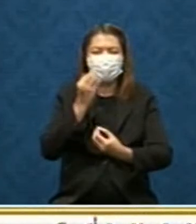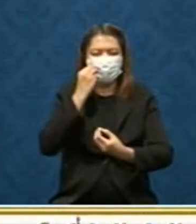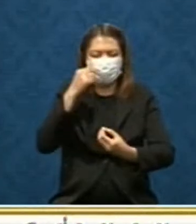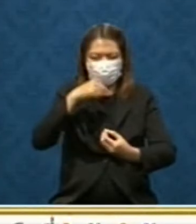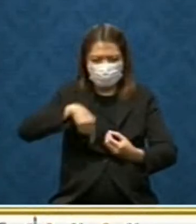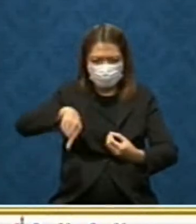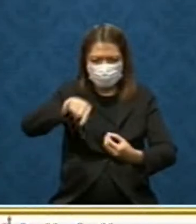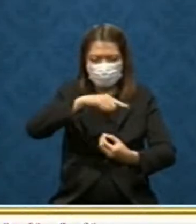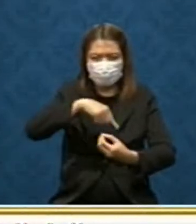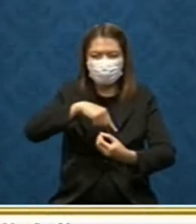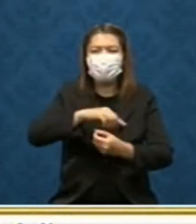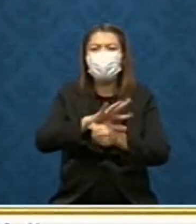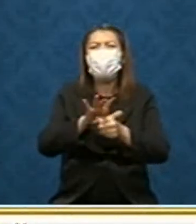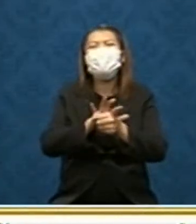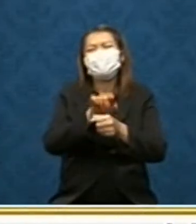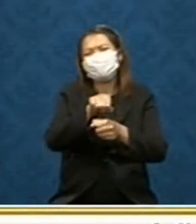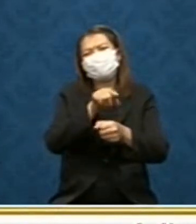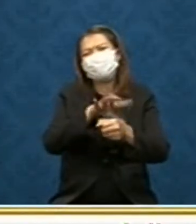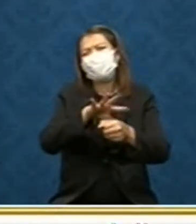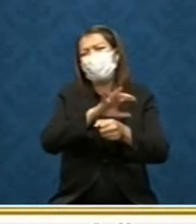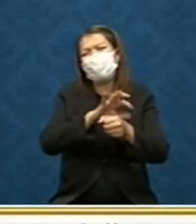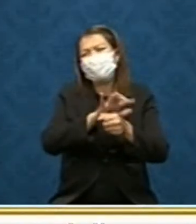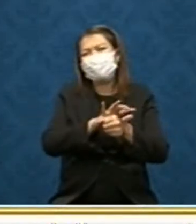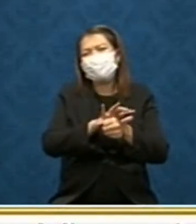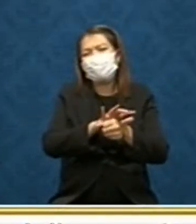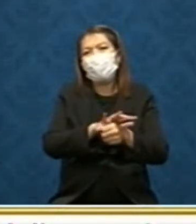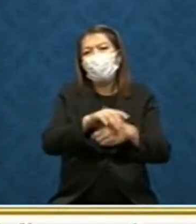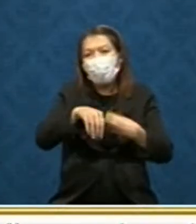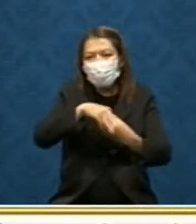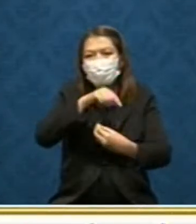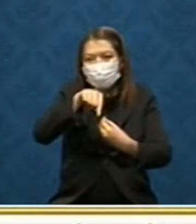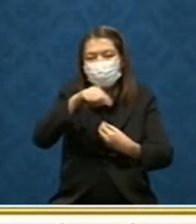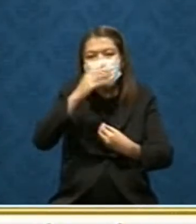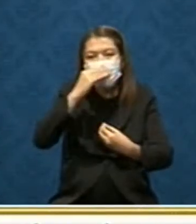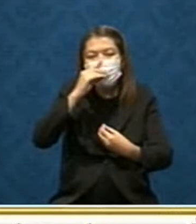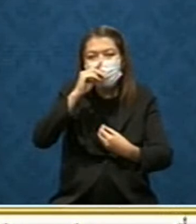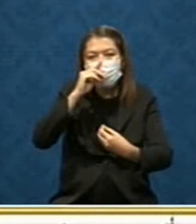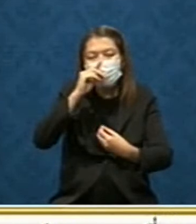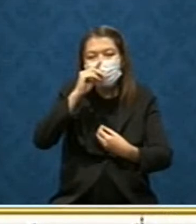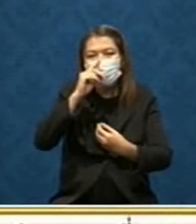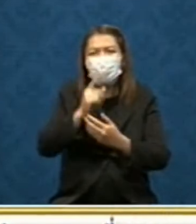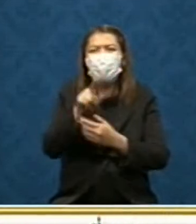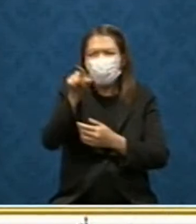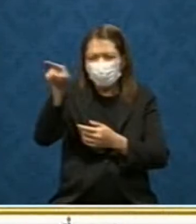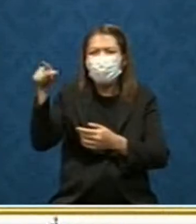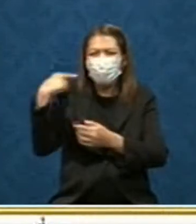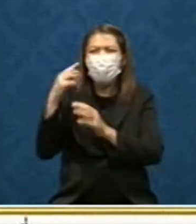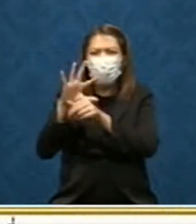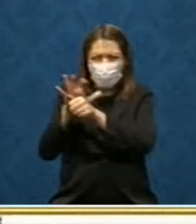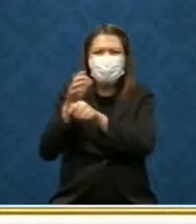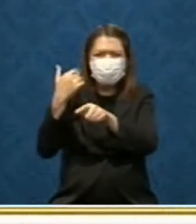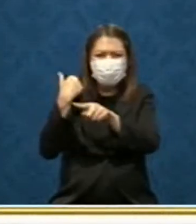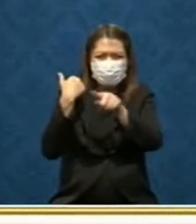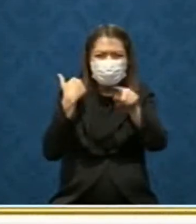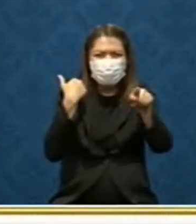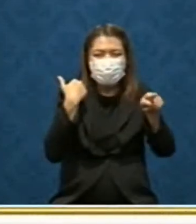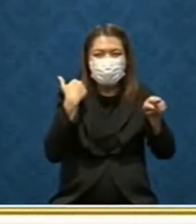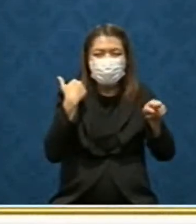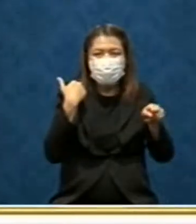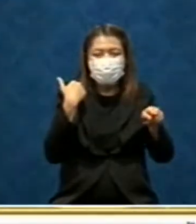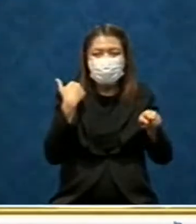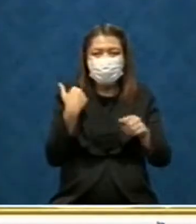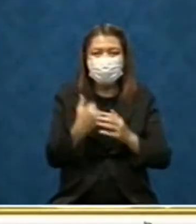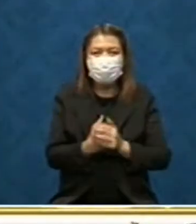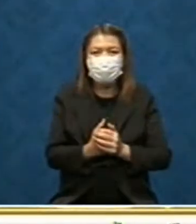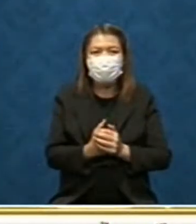ี่เรื่เดิม ขก็บอกแล้ว่êuวิดอื่น เขาก็โดนผมกับเรีานพระทาน